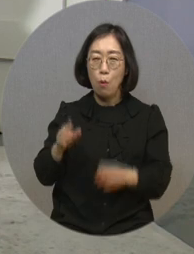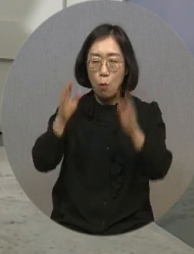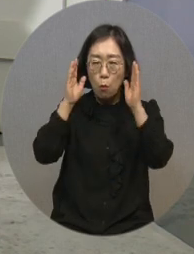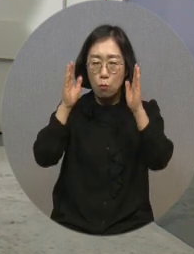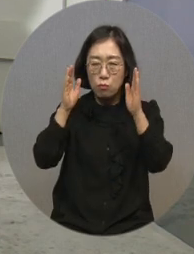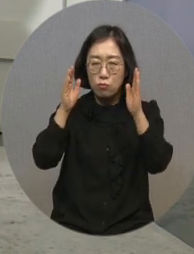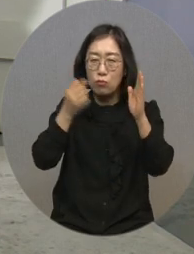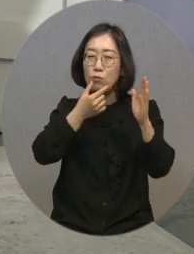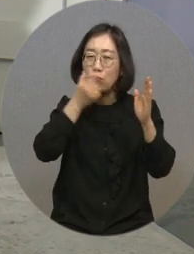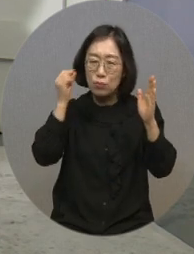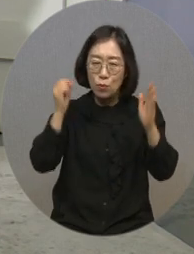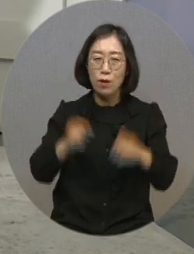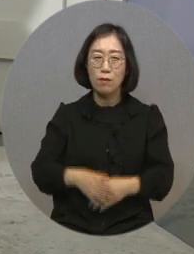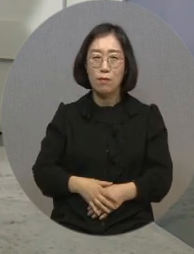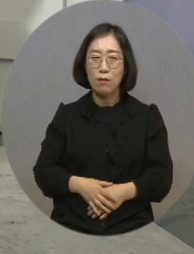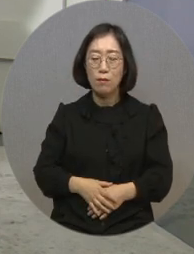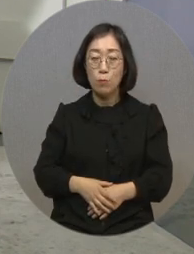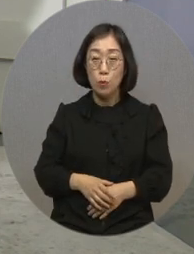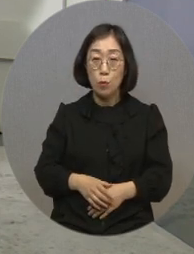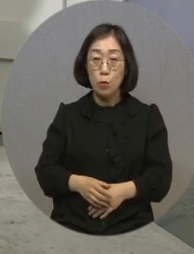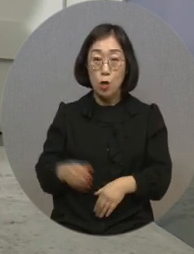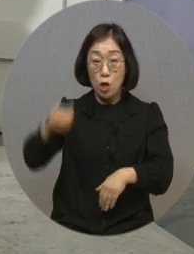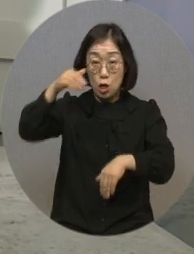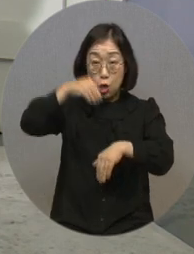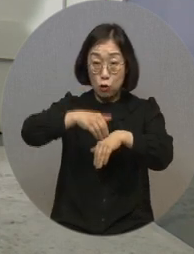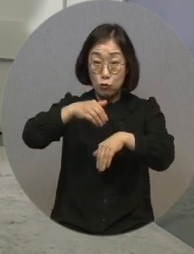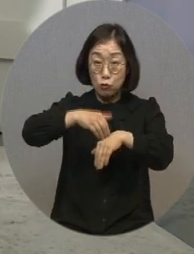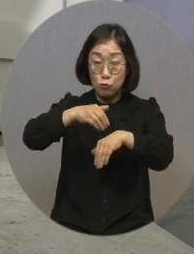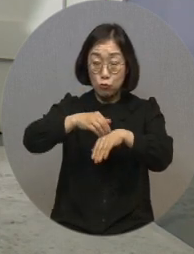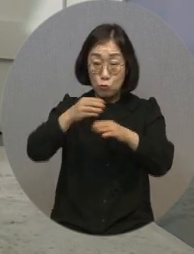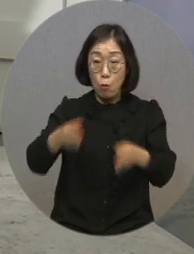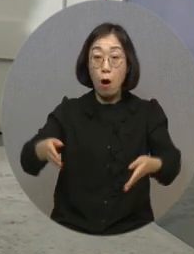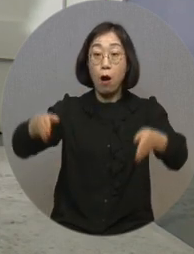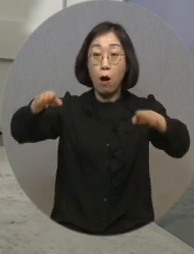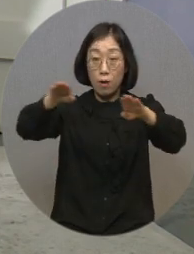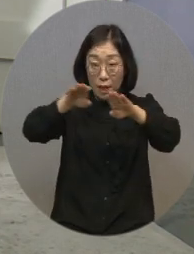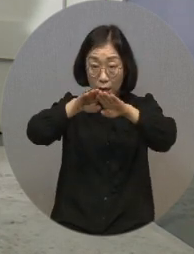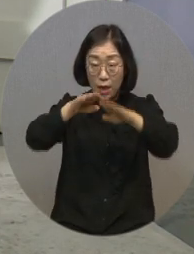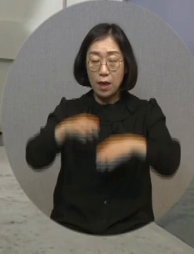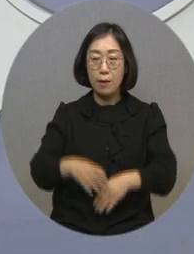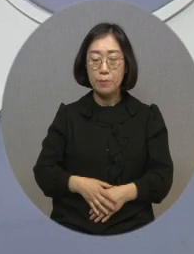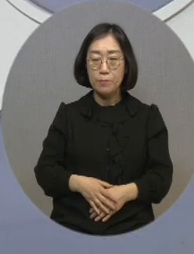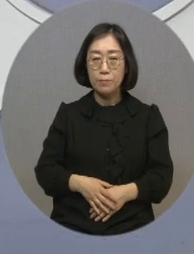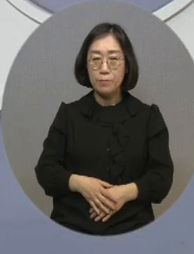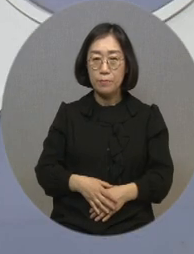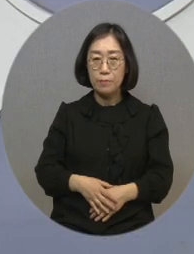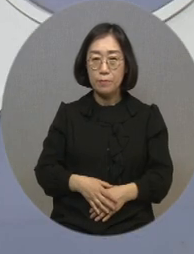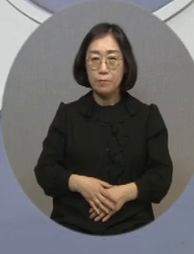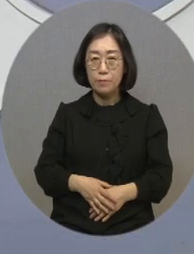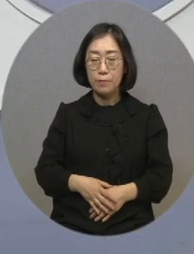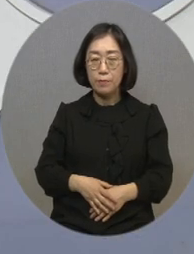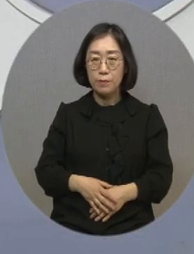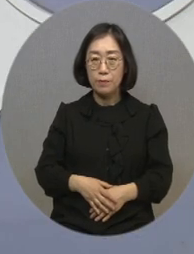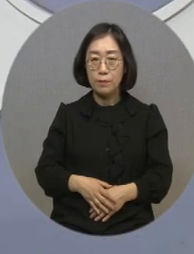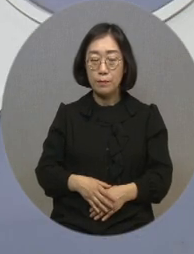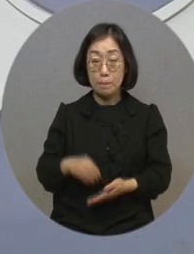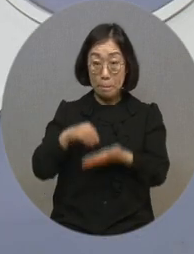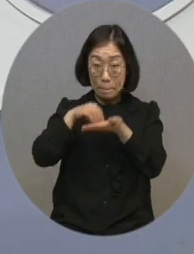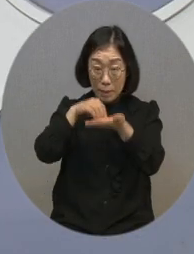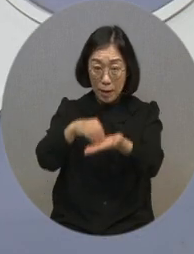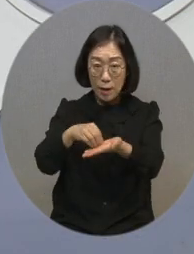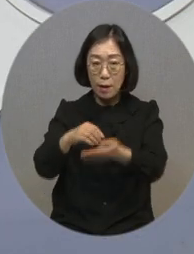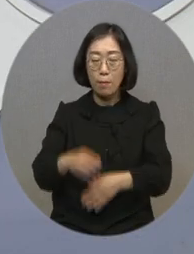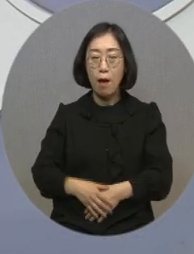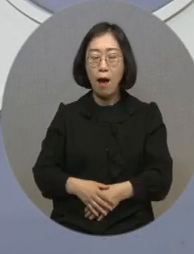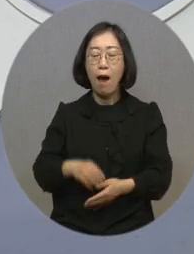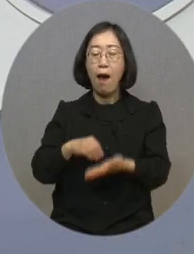이제 제가 이제 보통 이제 연수원에 들어갔을 때 이제 일단은 이제 들어갔다는